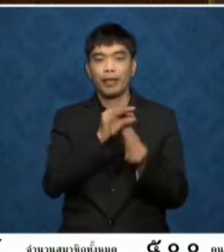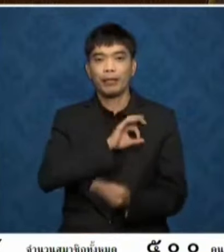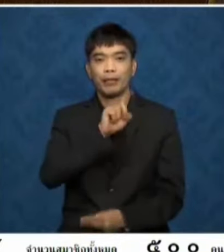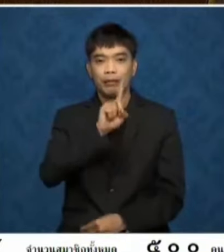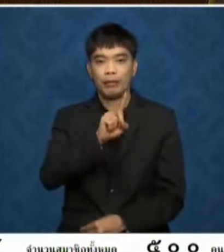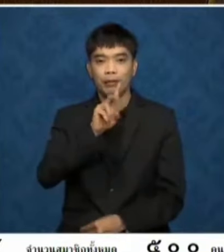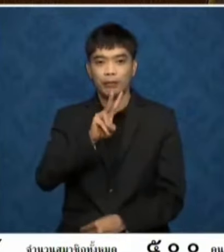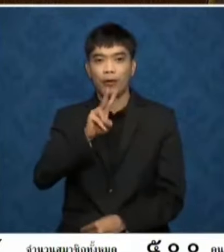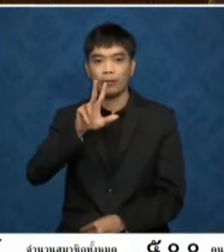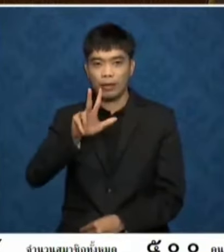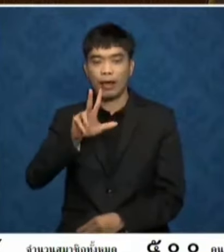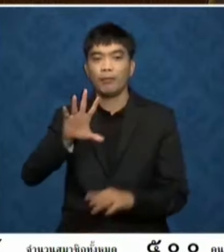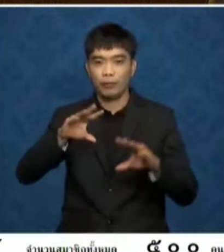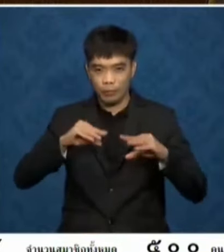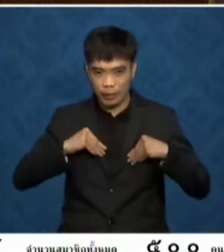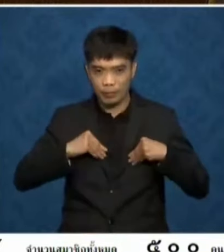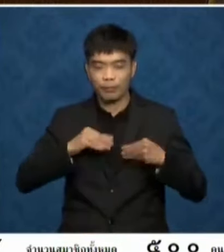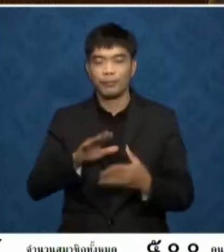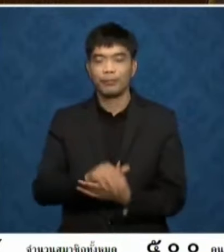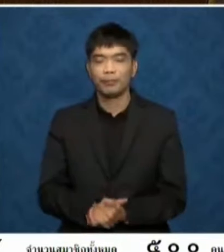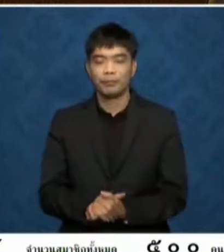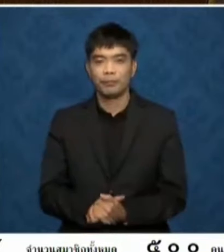123ครับเห็นด้วยครับ